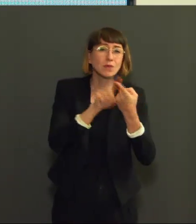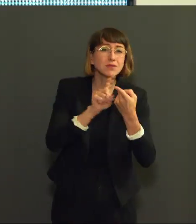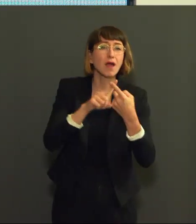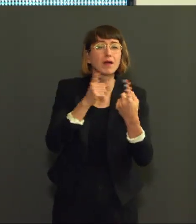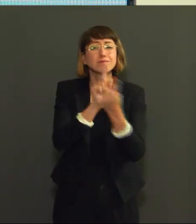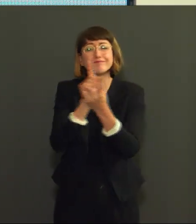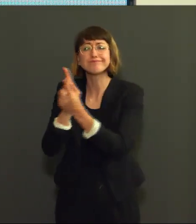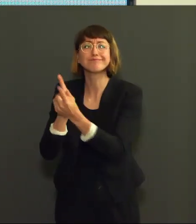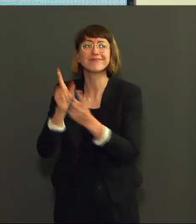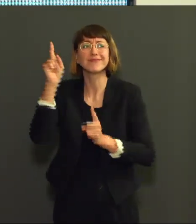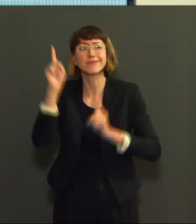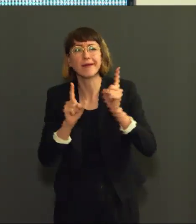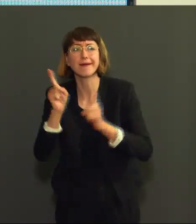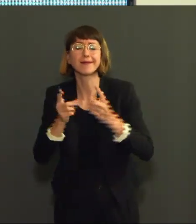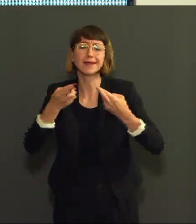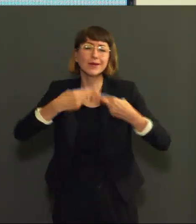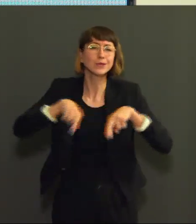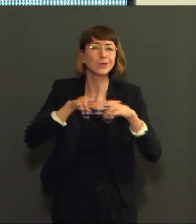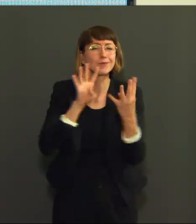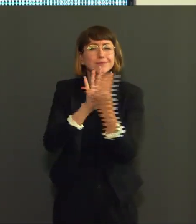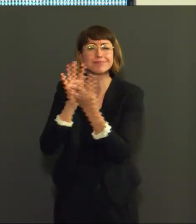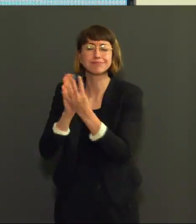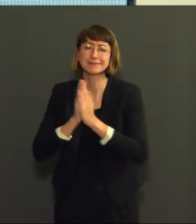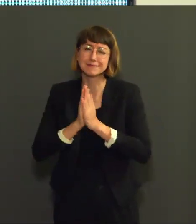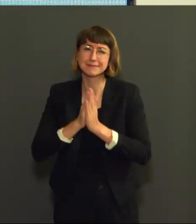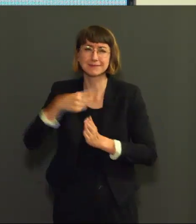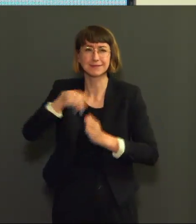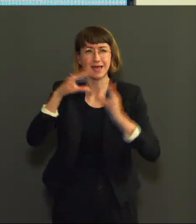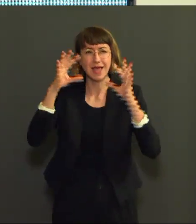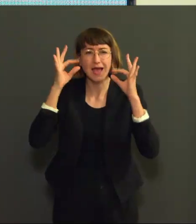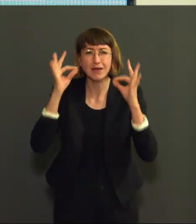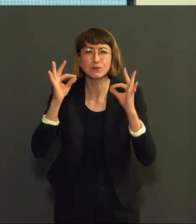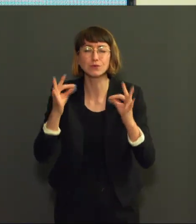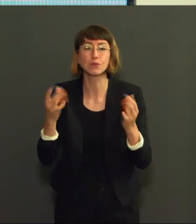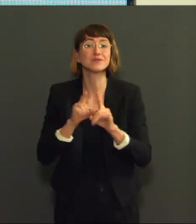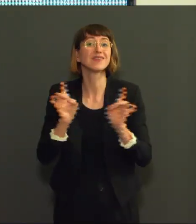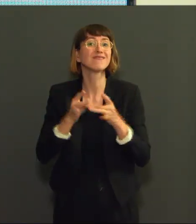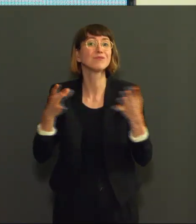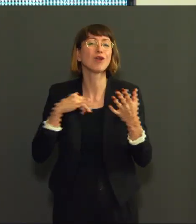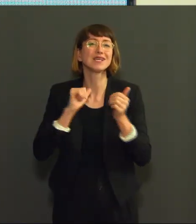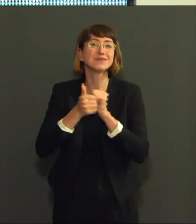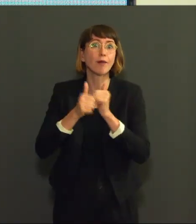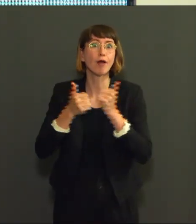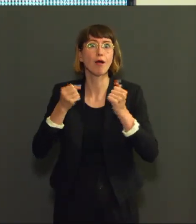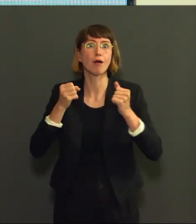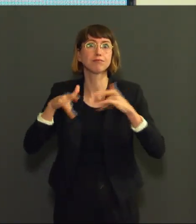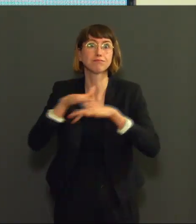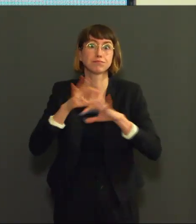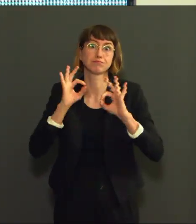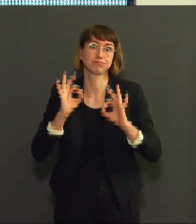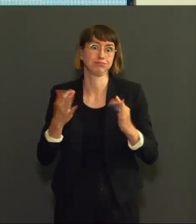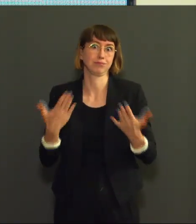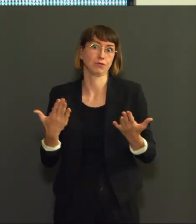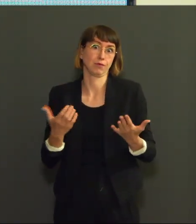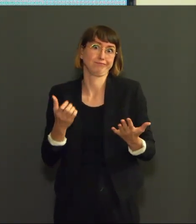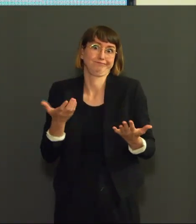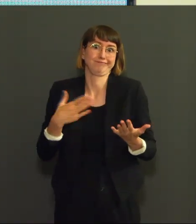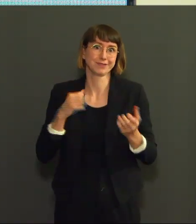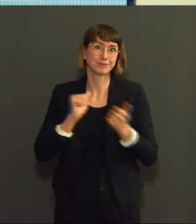réunions, lors des événements au sens large du terme, sportifs par exemple, c'est vraiment la période, mais aussi lorsque vous partirez en